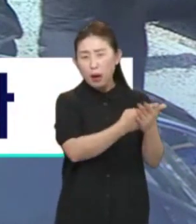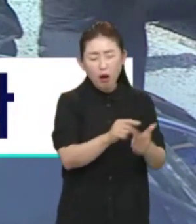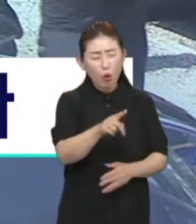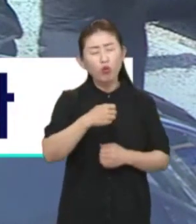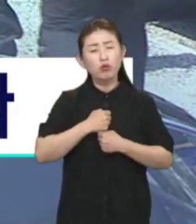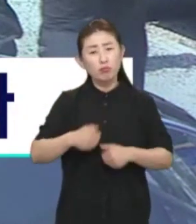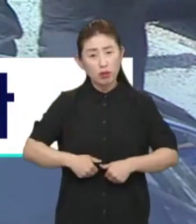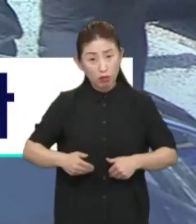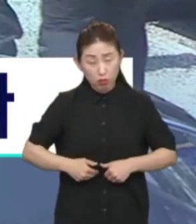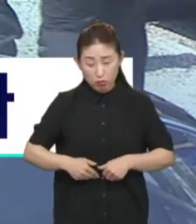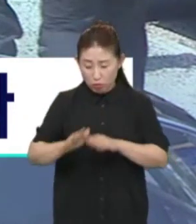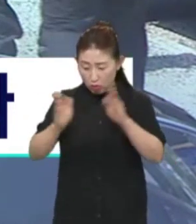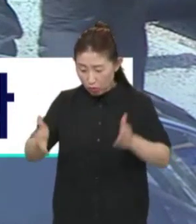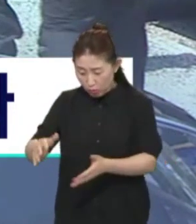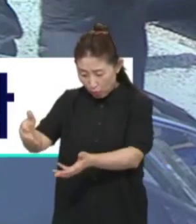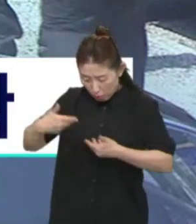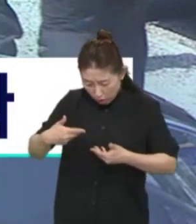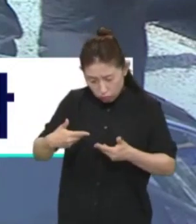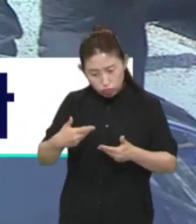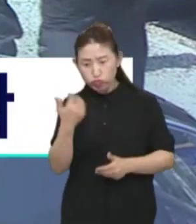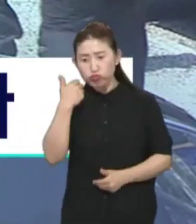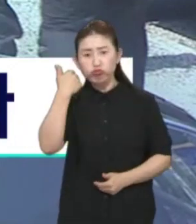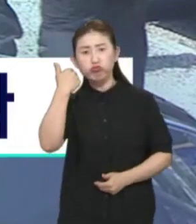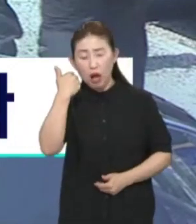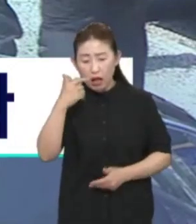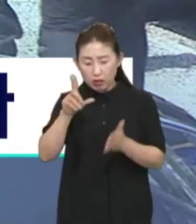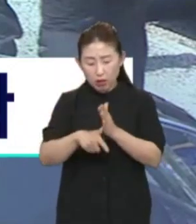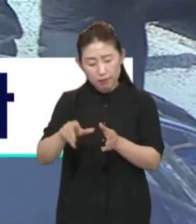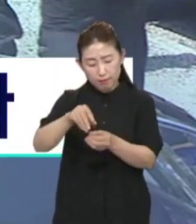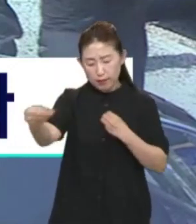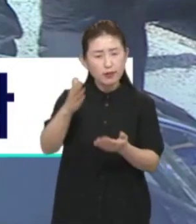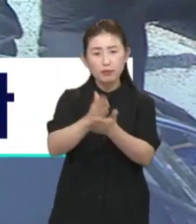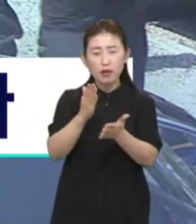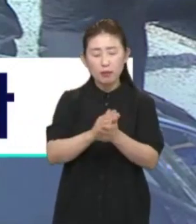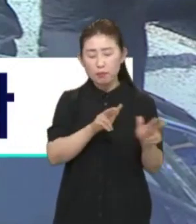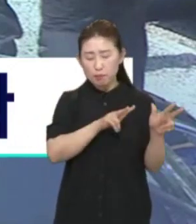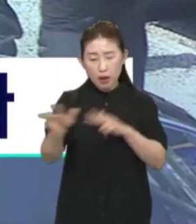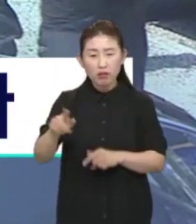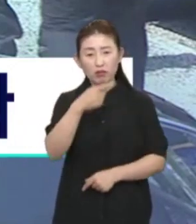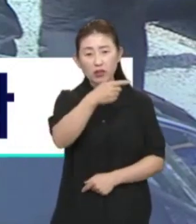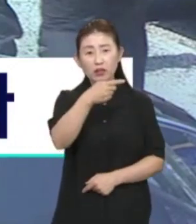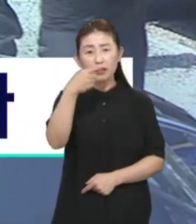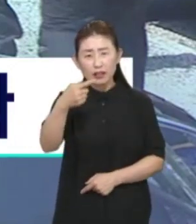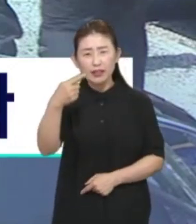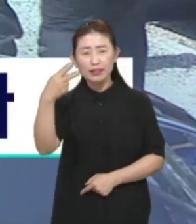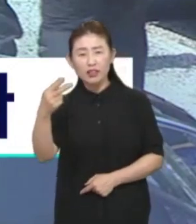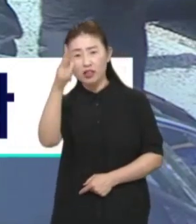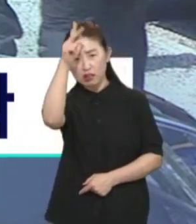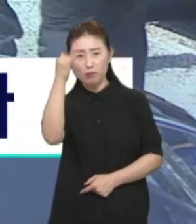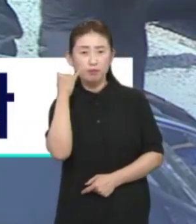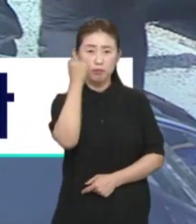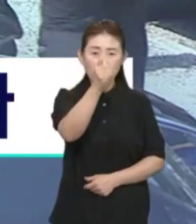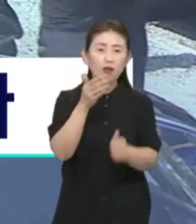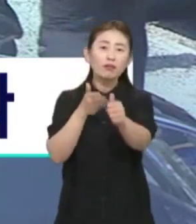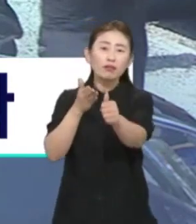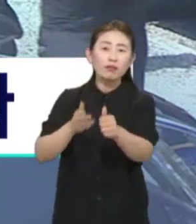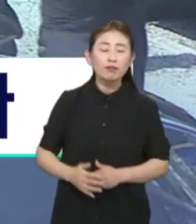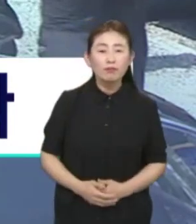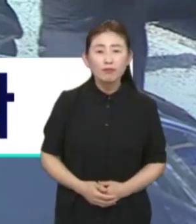경찰은 정체불명의 해외 우편물을 받을 경우 절대 열어보지 말고 즉시 신고해 줄 것을 당부했습니다. 조영준